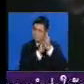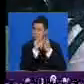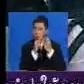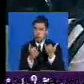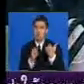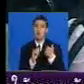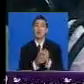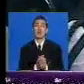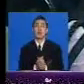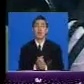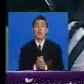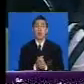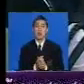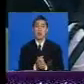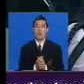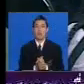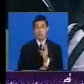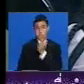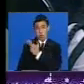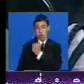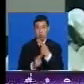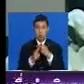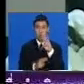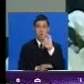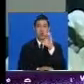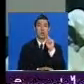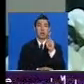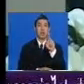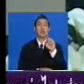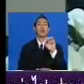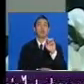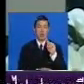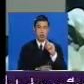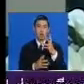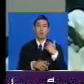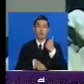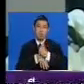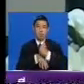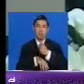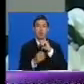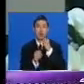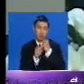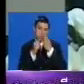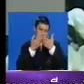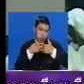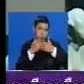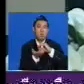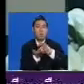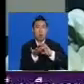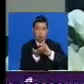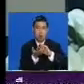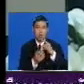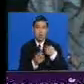สนายแพทย์วิทิตอัธเวชกุลผู้อำนวยการองค์การเภสัชกรรมระบุว่าวัคซีนที่สั่งซื้อจากประเทศฝรั่งเศ